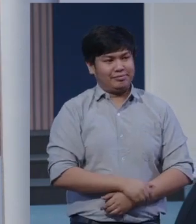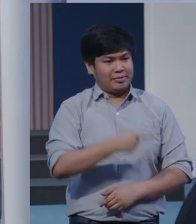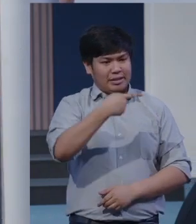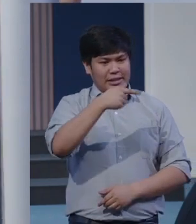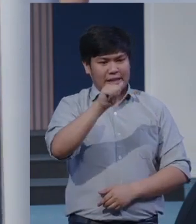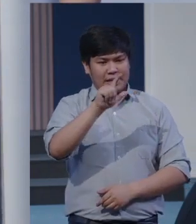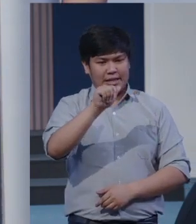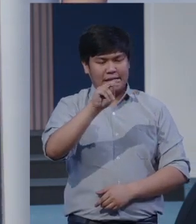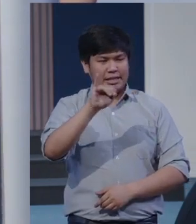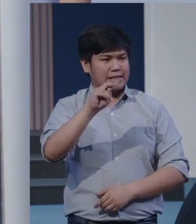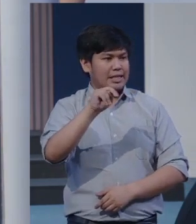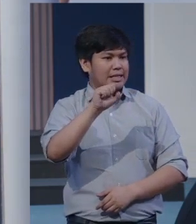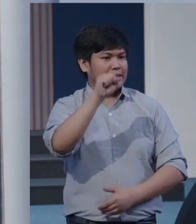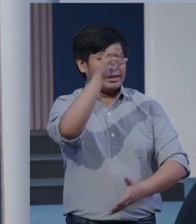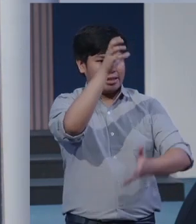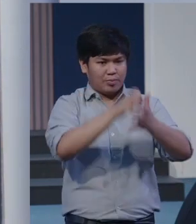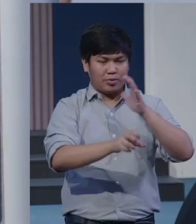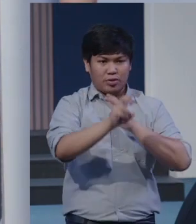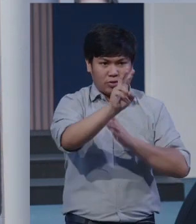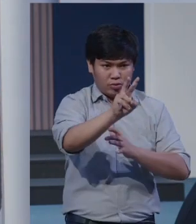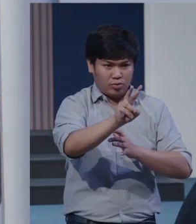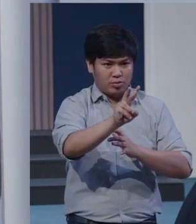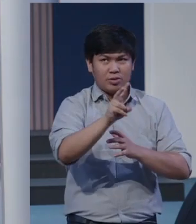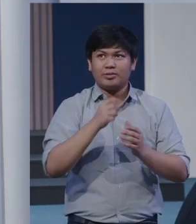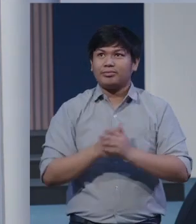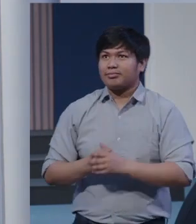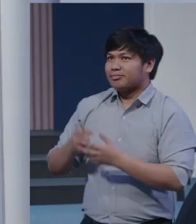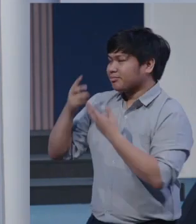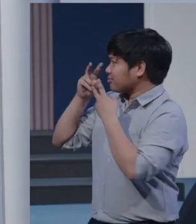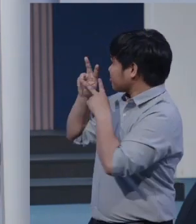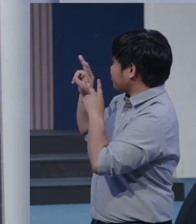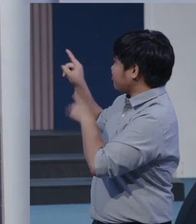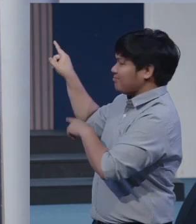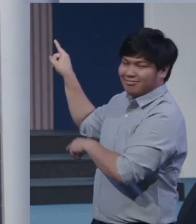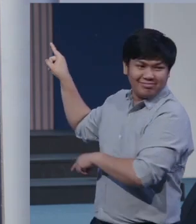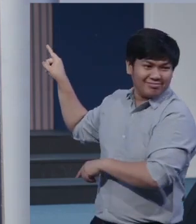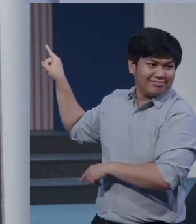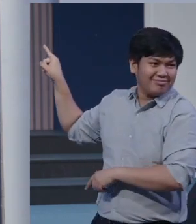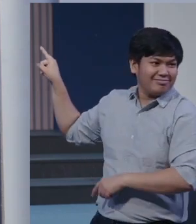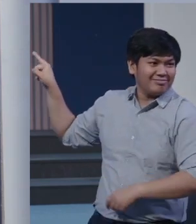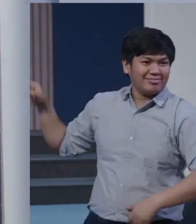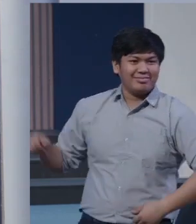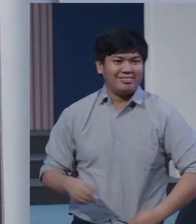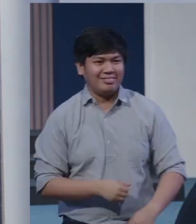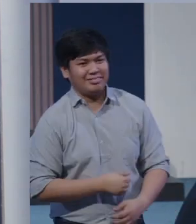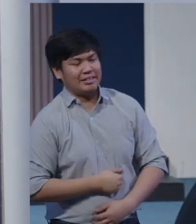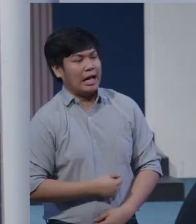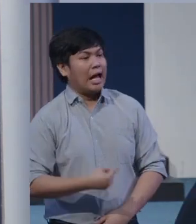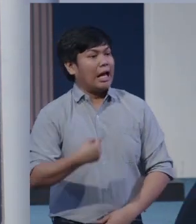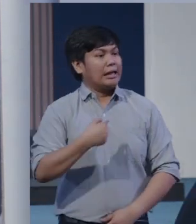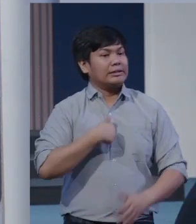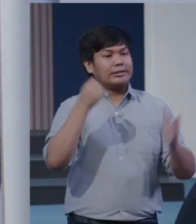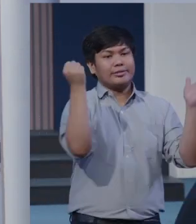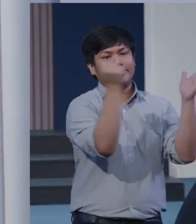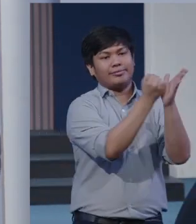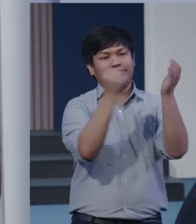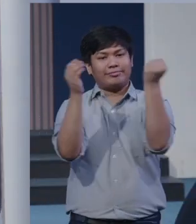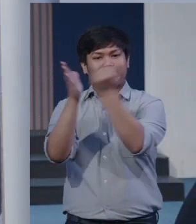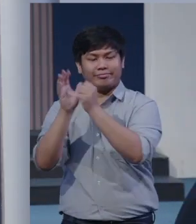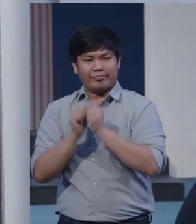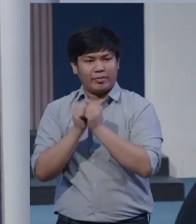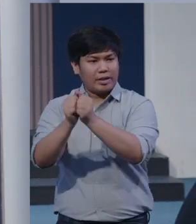2:20 O yan pwede niyo ng basahin sa screen No I have been crucified